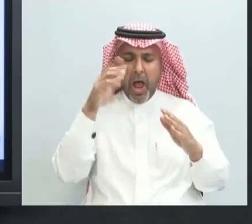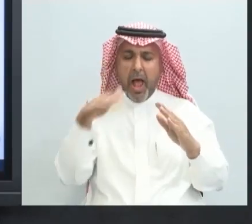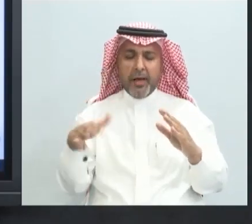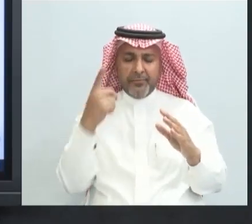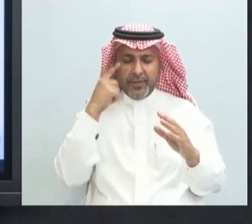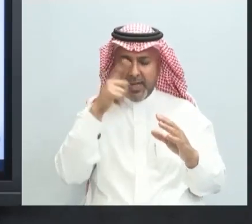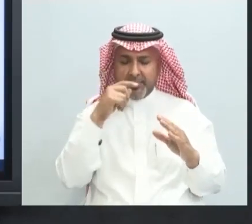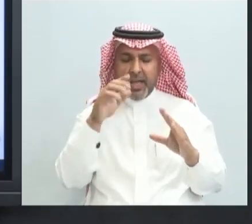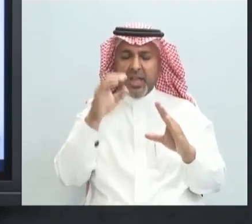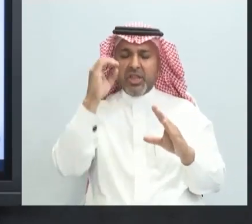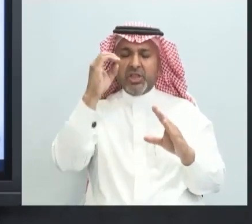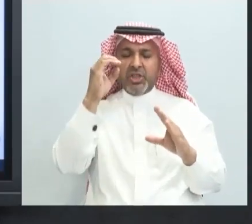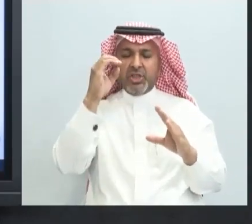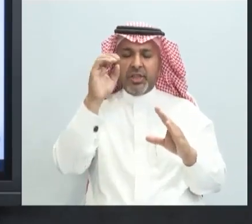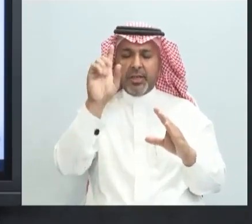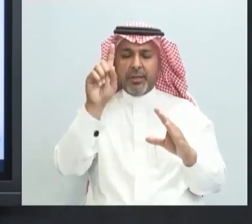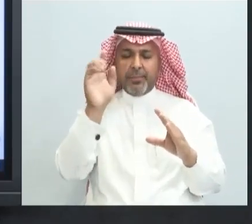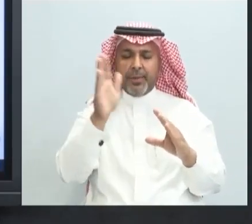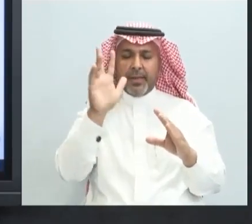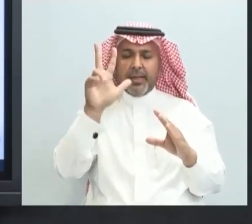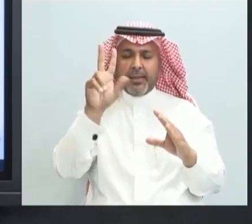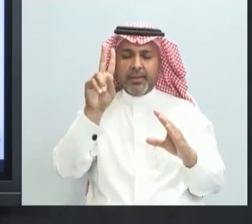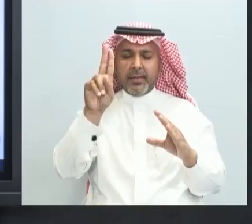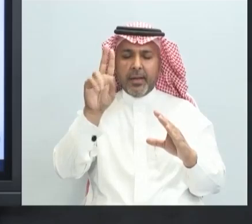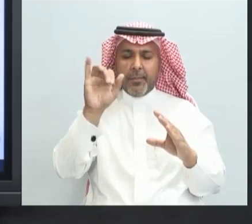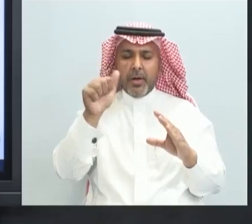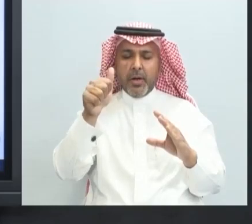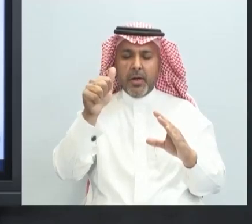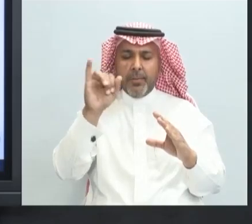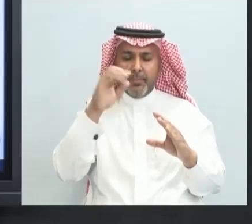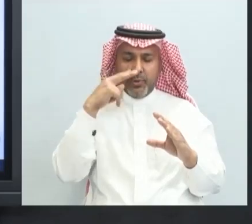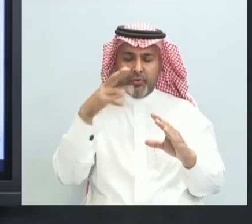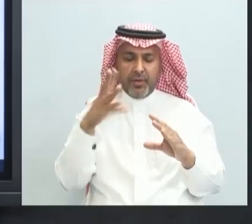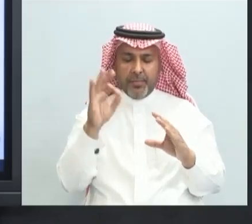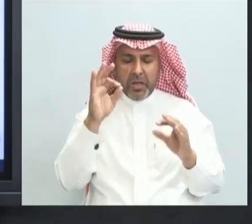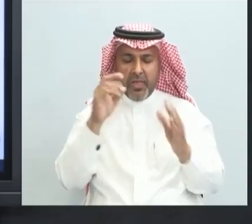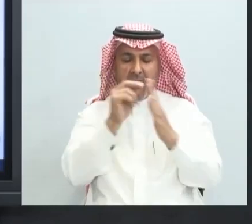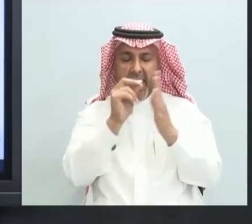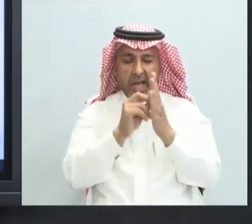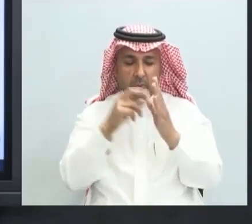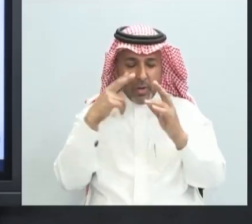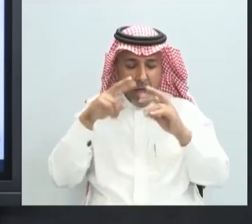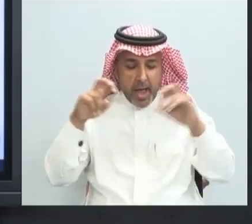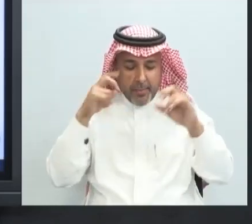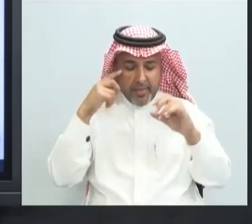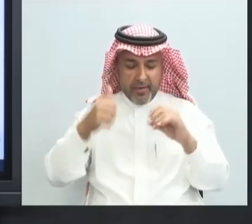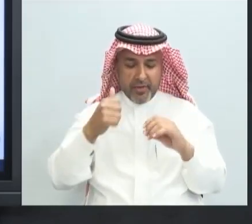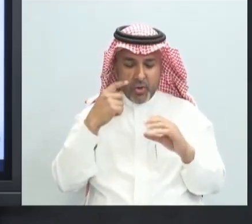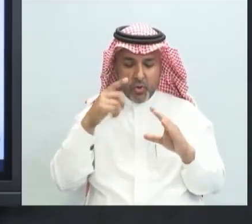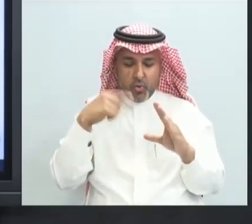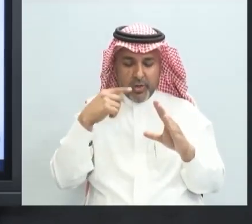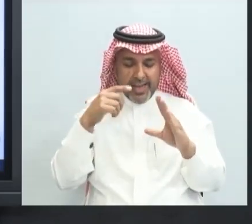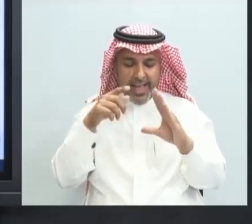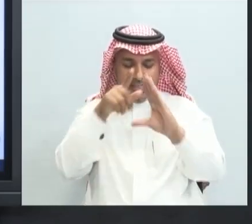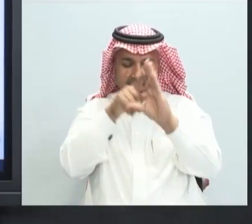التمام واقدر اطبق قانون الجيب نصيحتي لكم كما يلي اذا كانت الزاويه اللي انت بتوجد هي